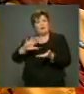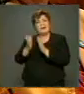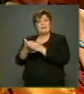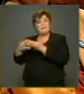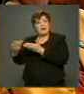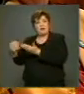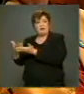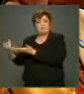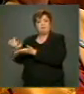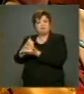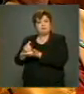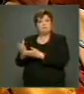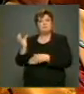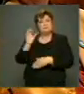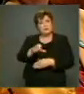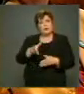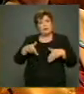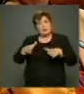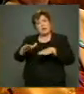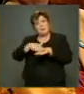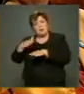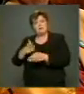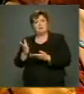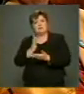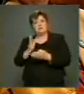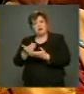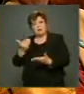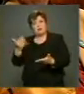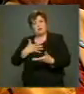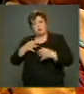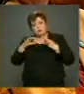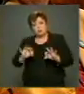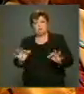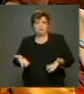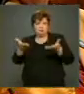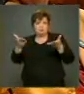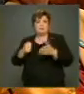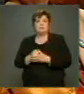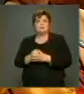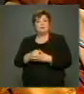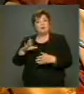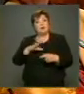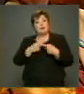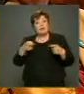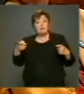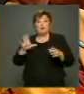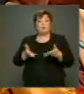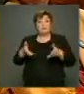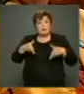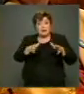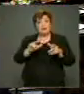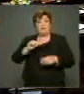kertymiä myös teidän päällystämiseen, kunnostamiseen. On kysymyksessä alempiastasetie tai valtapie?